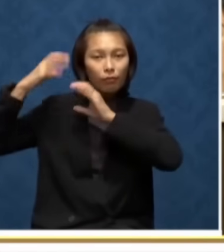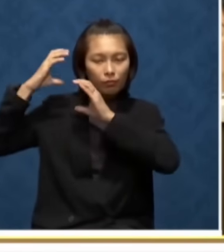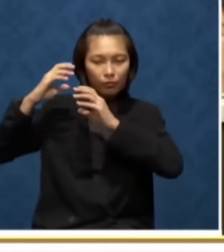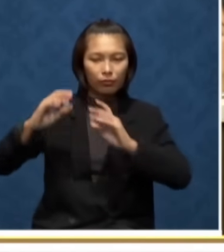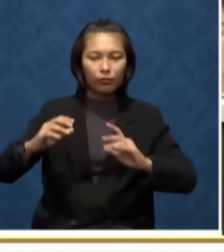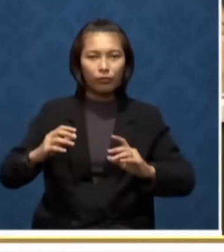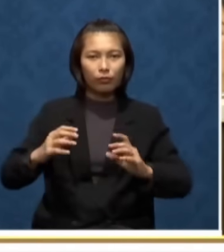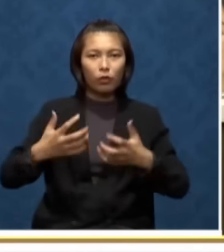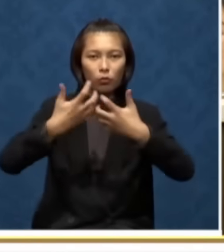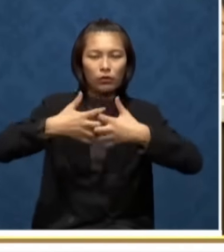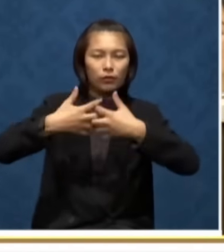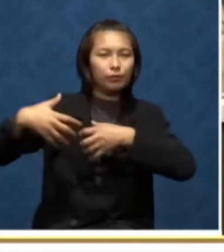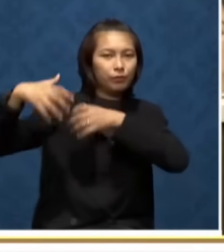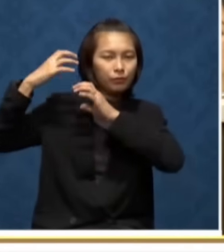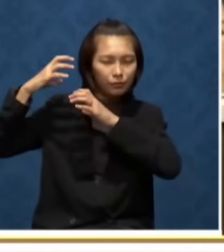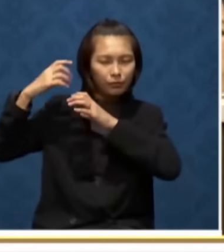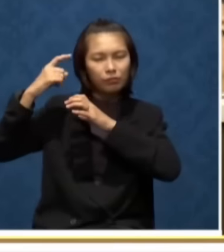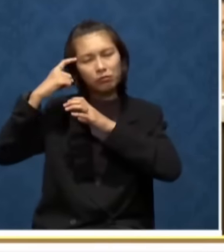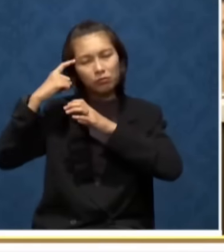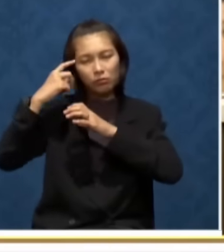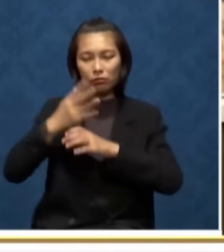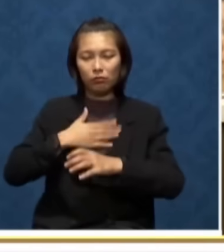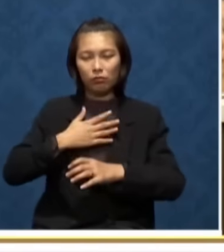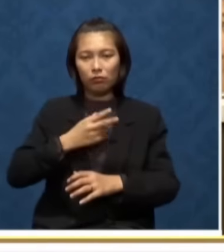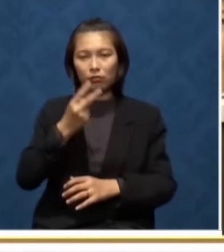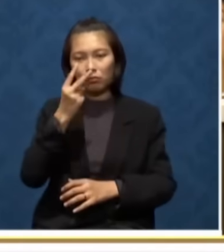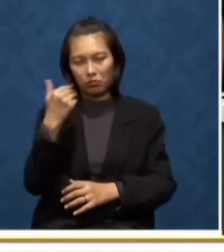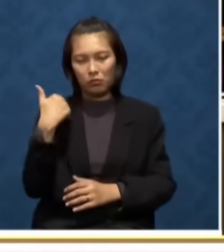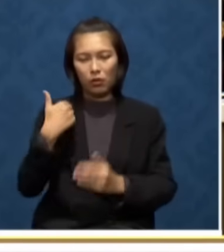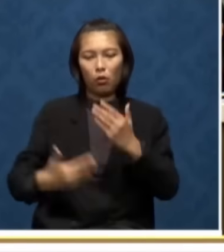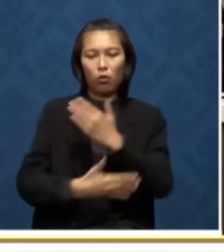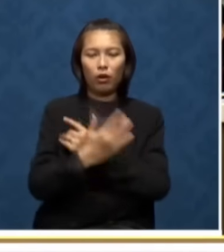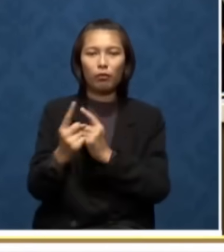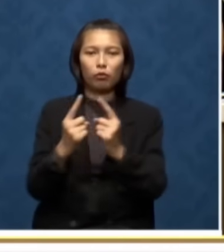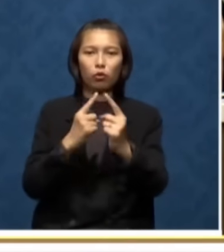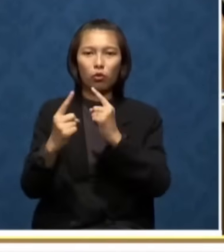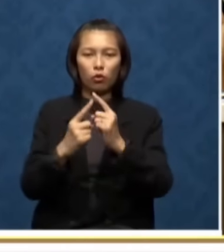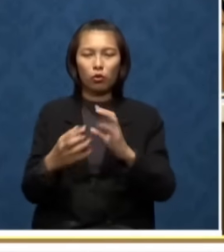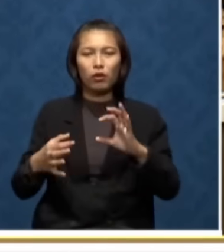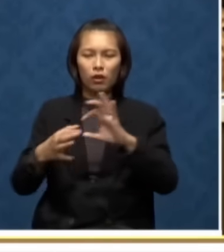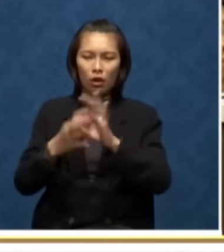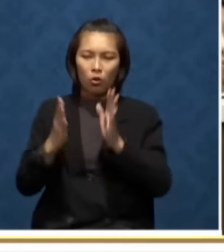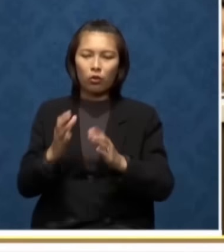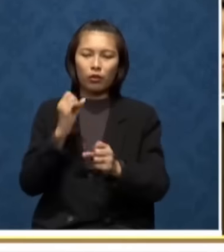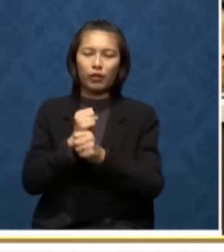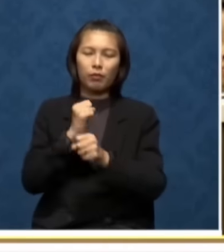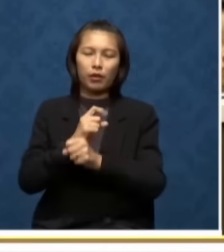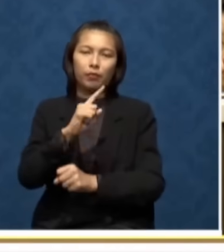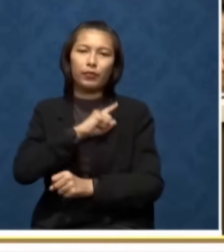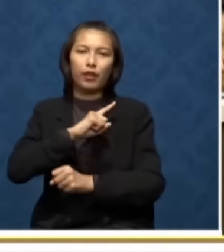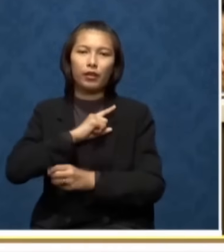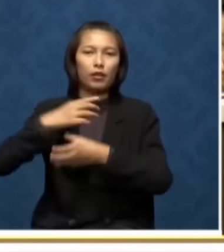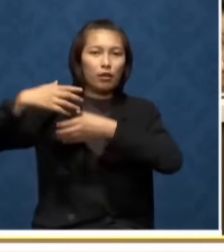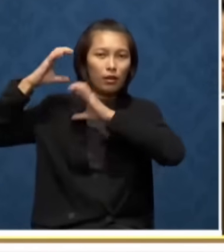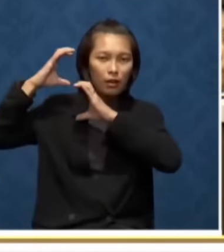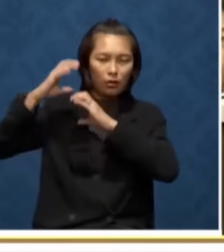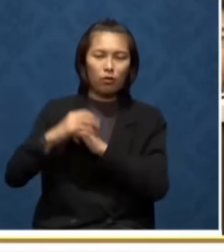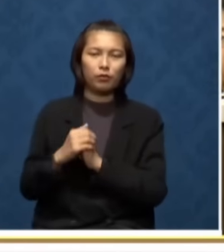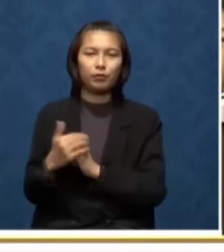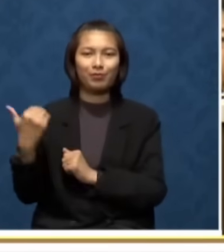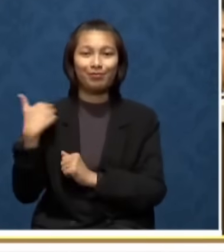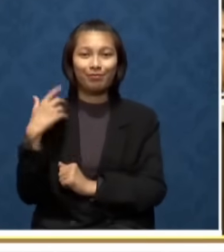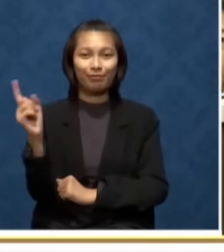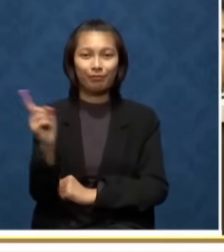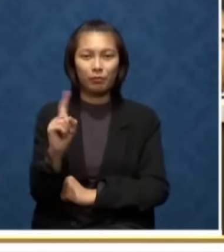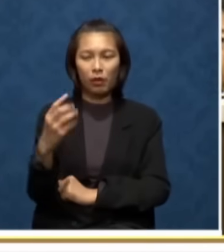ละครดิฉันมีโอกาสได้พูดคุยนะคะกับผู้กำกับและผู้เขียนบทมืออาชีพเขาบอก